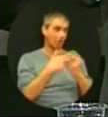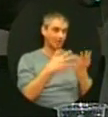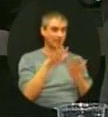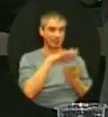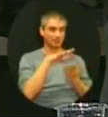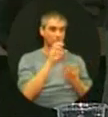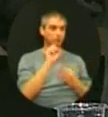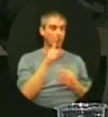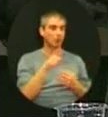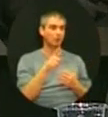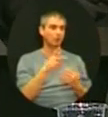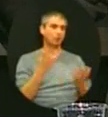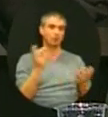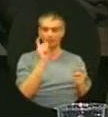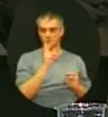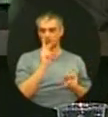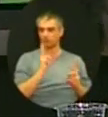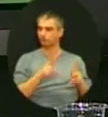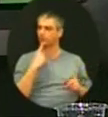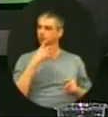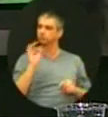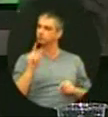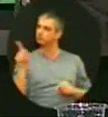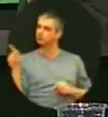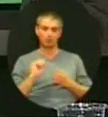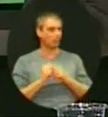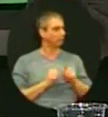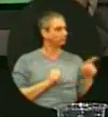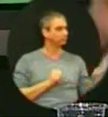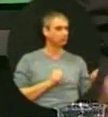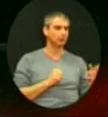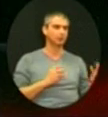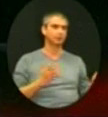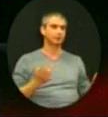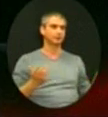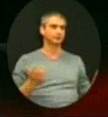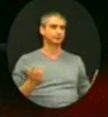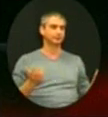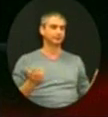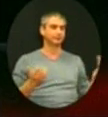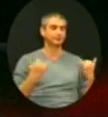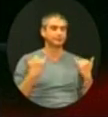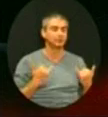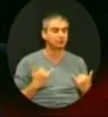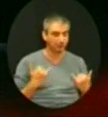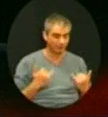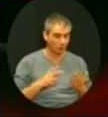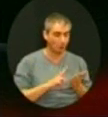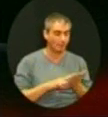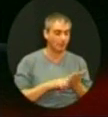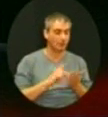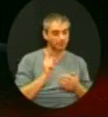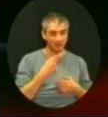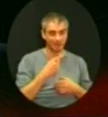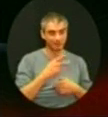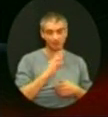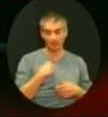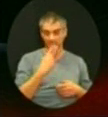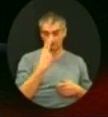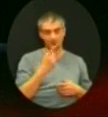לאזור סורוקה, לאזרח היה אפשרות לבחור סורוקה או בית חולים אחר. כרגע, קופת חולים כללית, כפי